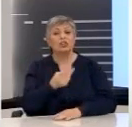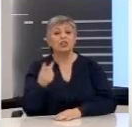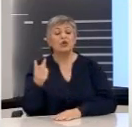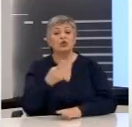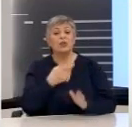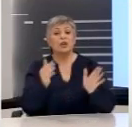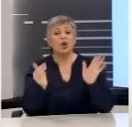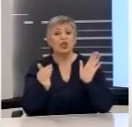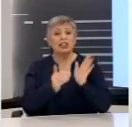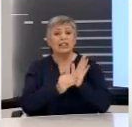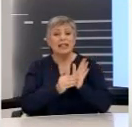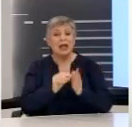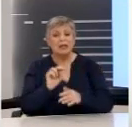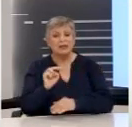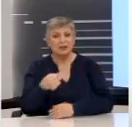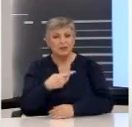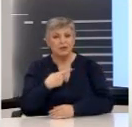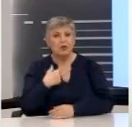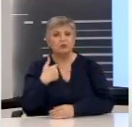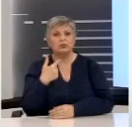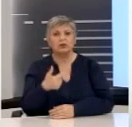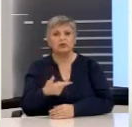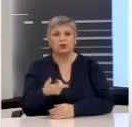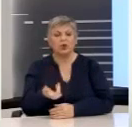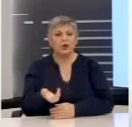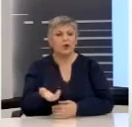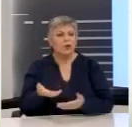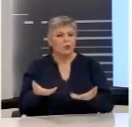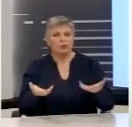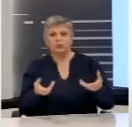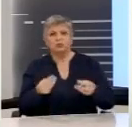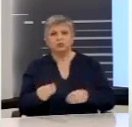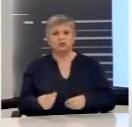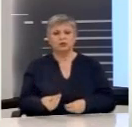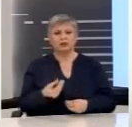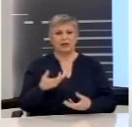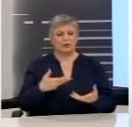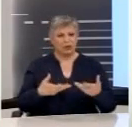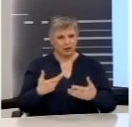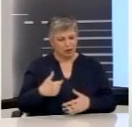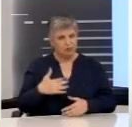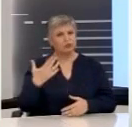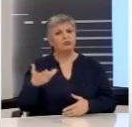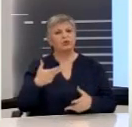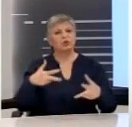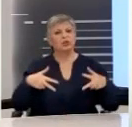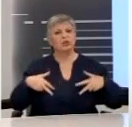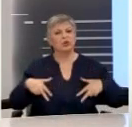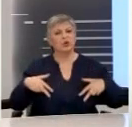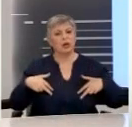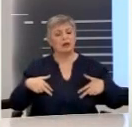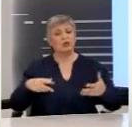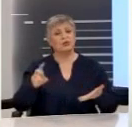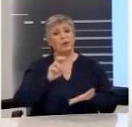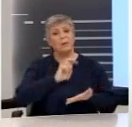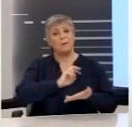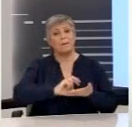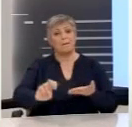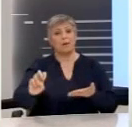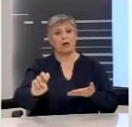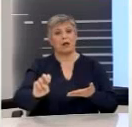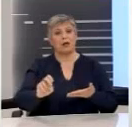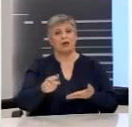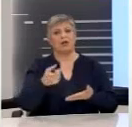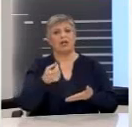να τα δικαιολογήσει. Οι αρχές έκαναν αυτό που έπρεπε να κάνουν, του δέσμευσαν αυτό το ποσό, για ακούστε λίγο,